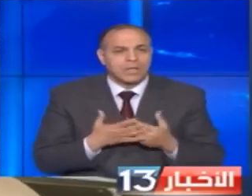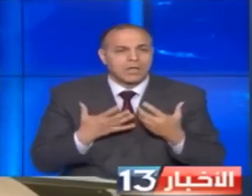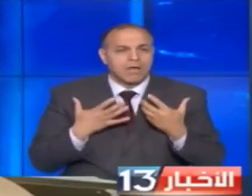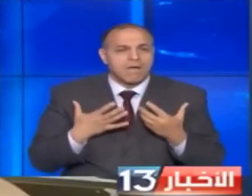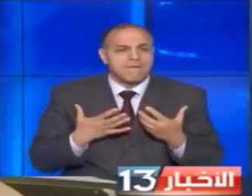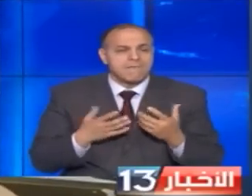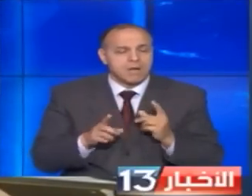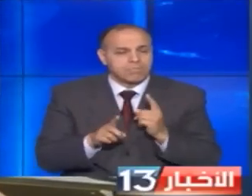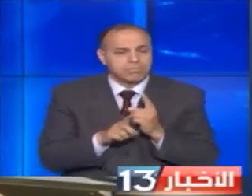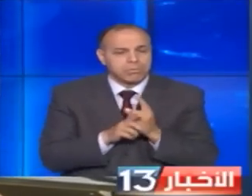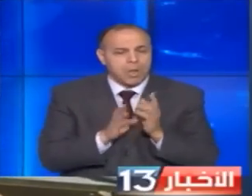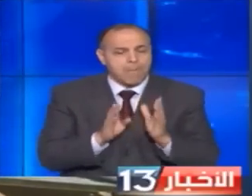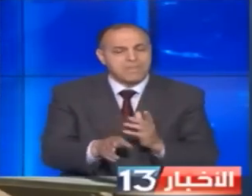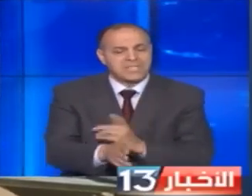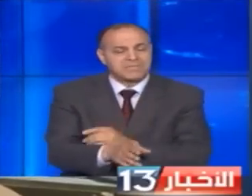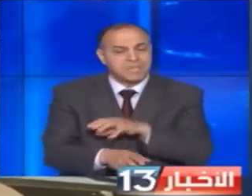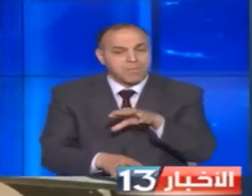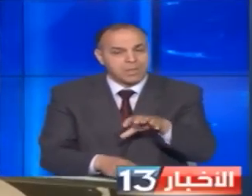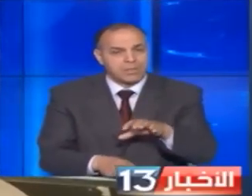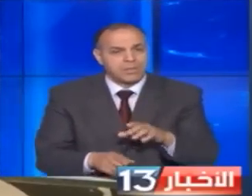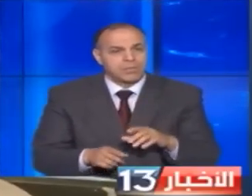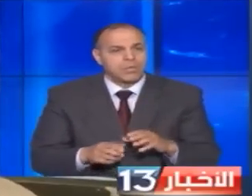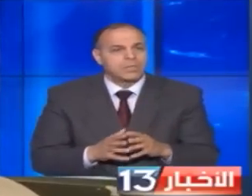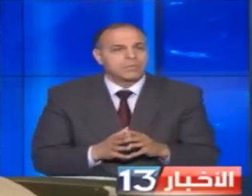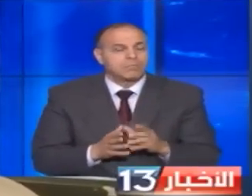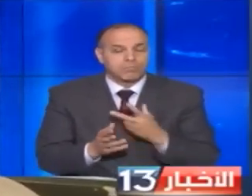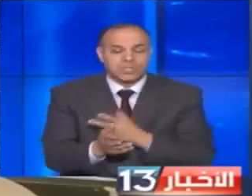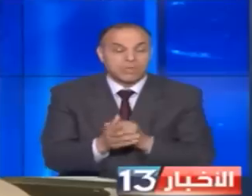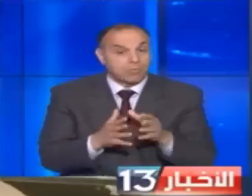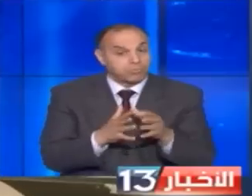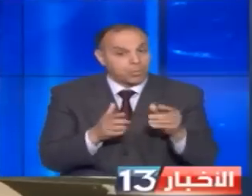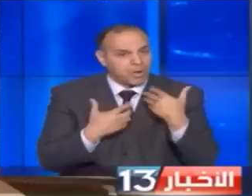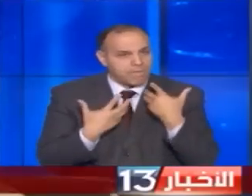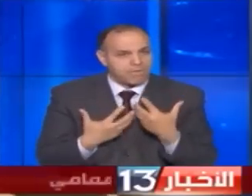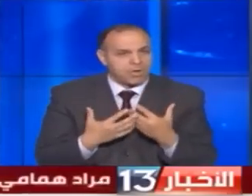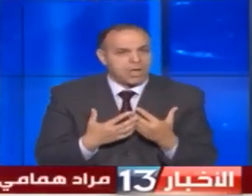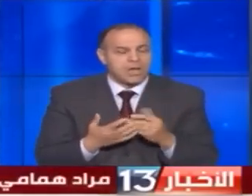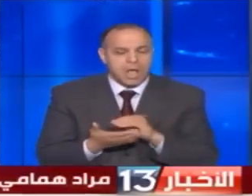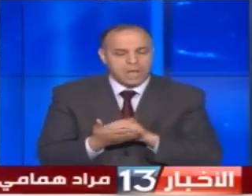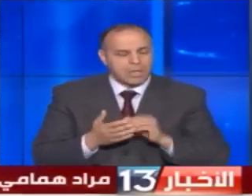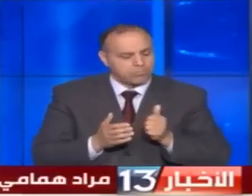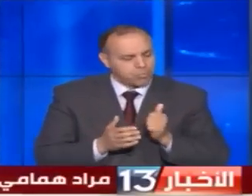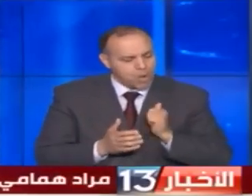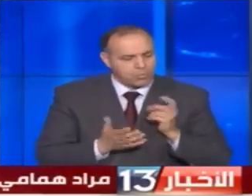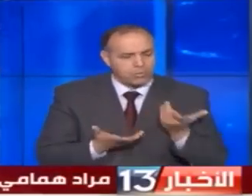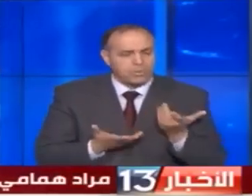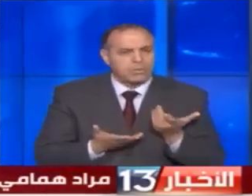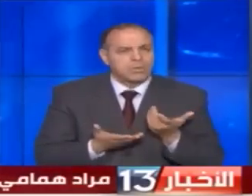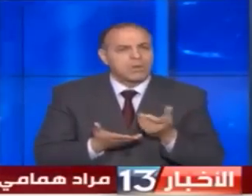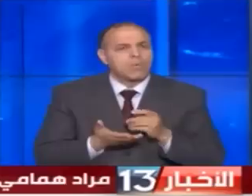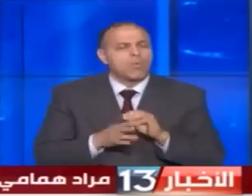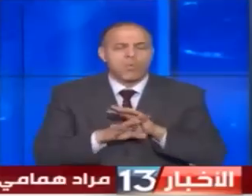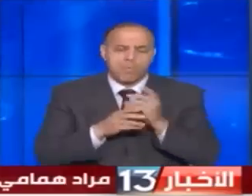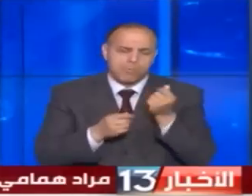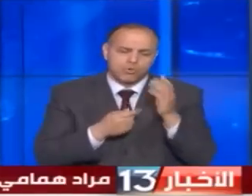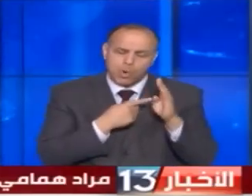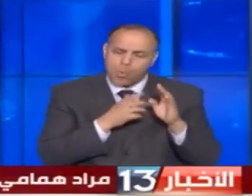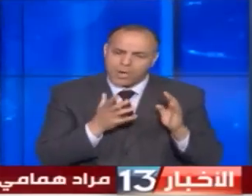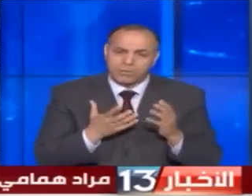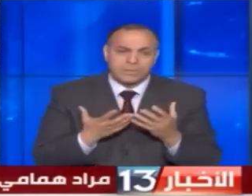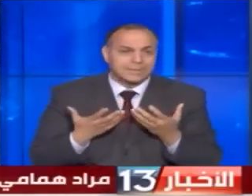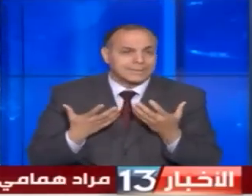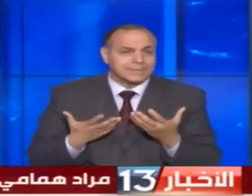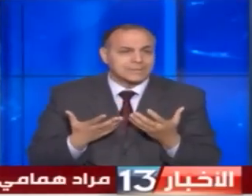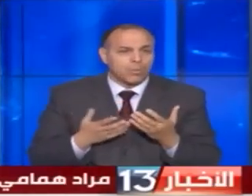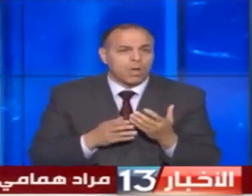الى مستشفى محلي والمعاناه والدي معنا مستشفى محلي تولي عندها اداره وحده واللي عندها ميزانيتها واحده ال ال ال